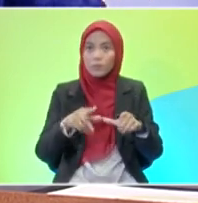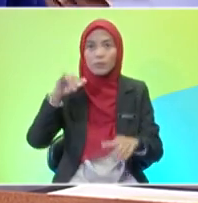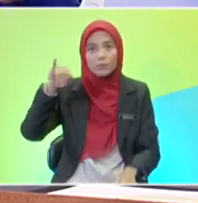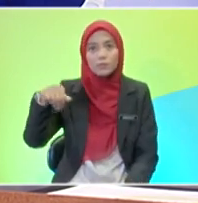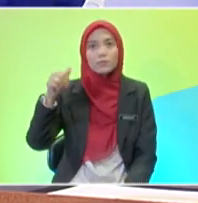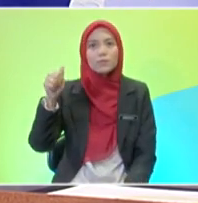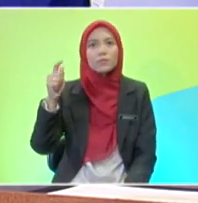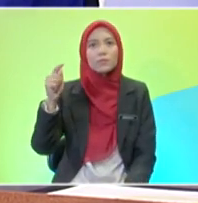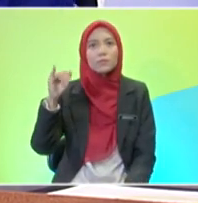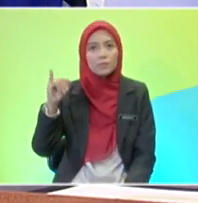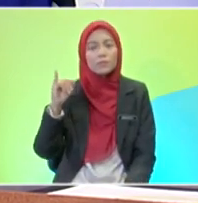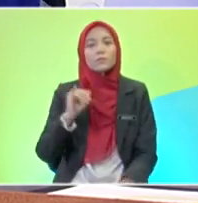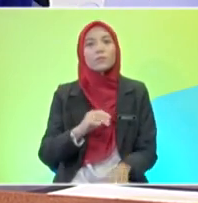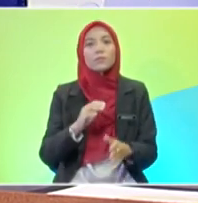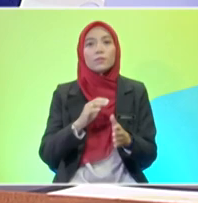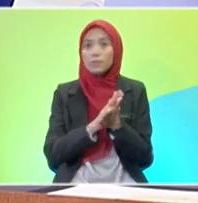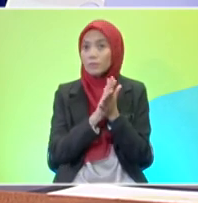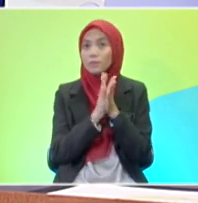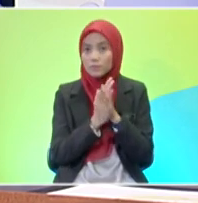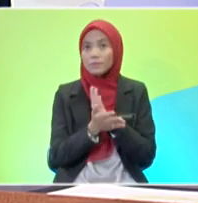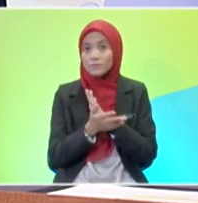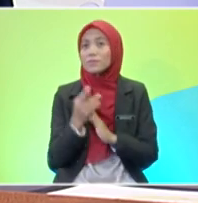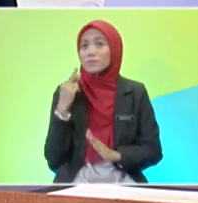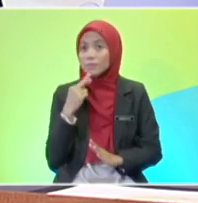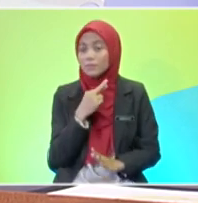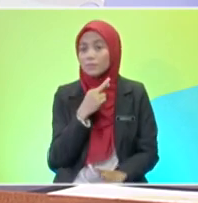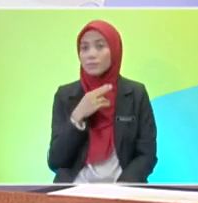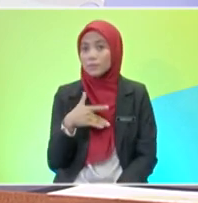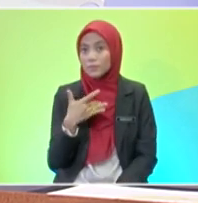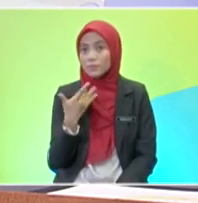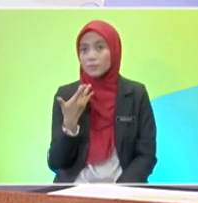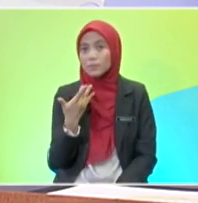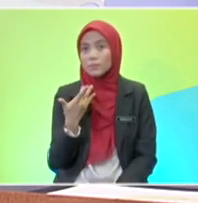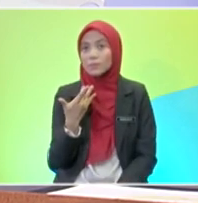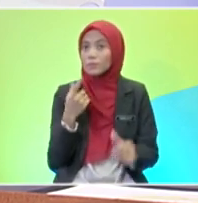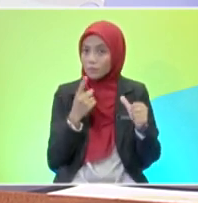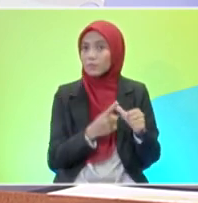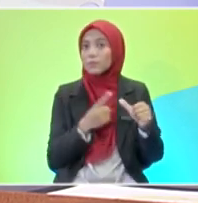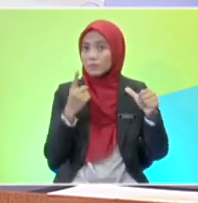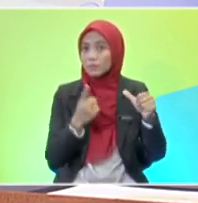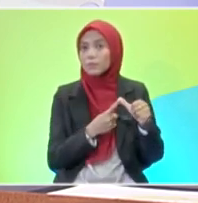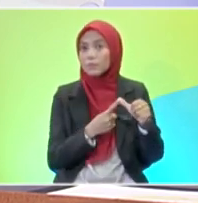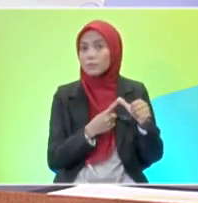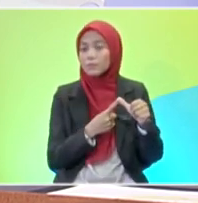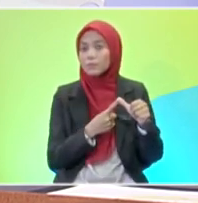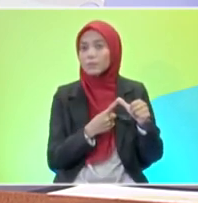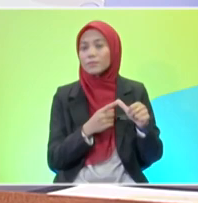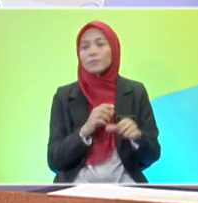macam-macam jadi durasi ini adalah langkah yang pertama Wow